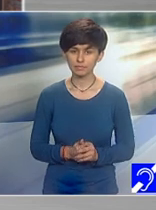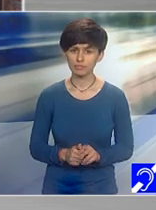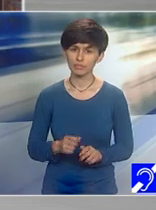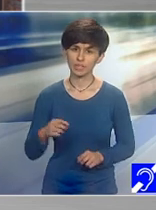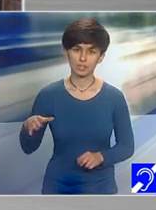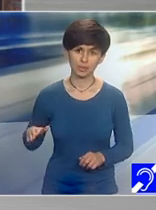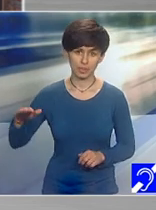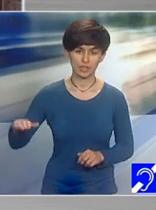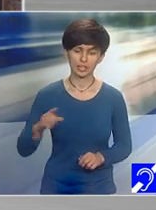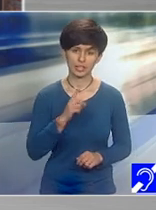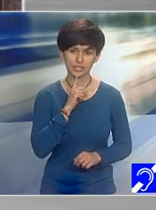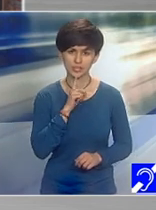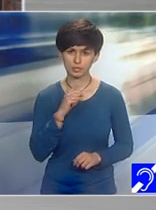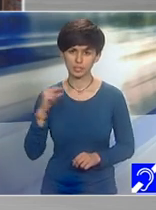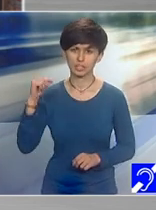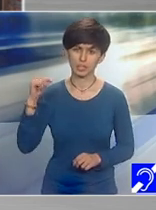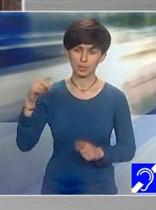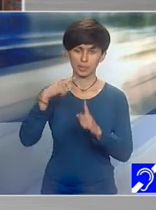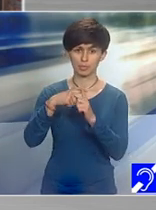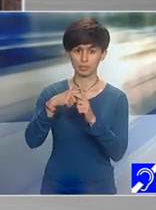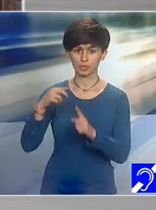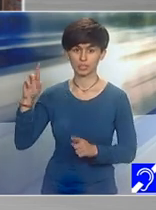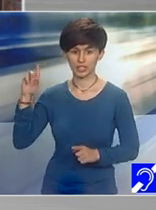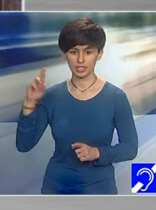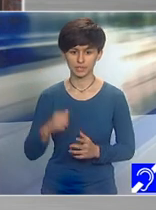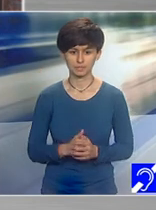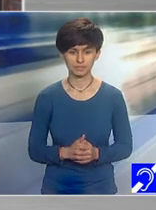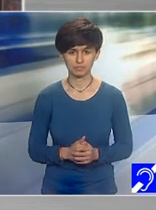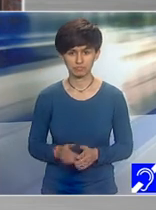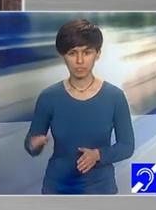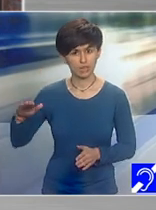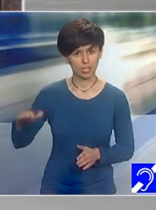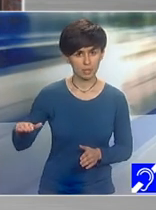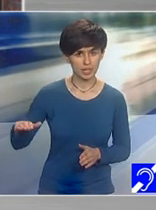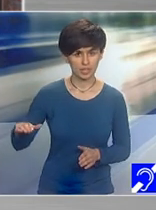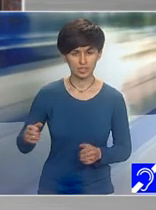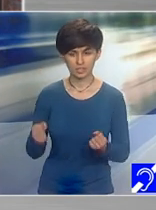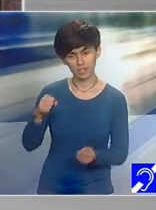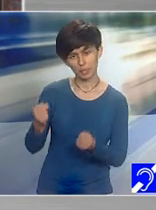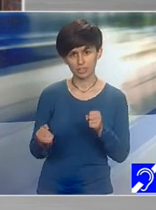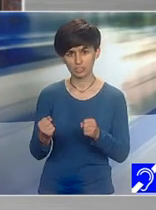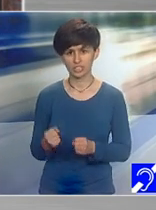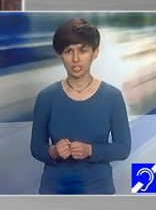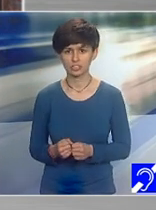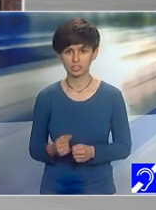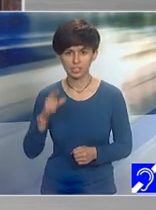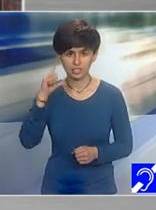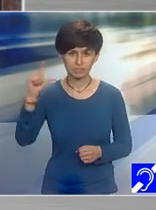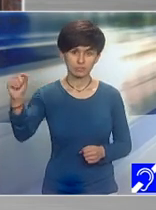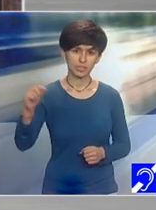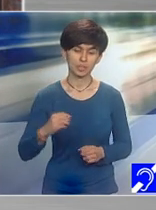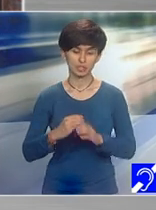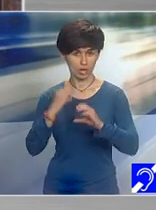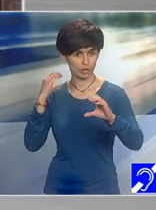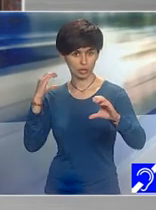and ride. Parchezi mașina acolo, te lua bilet de autobuz, te aduce în centru, bineînțeles să ai un sistem informatic